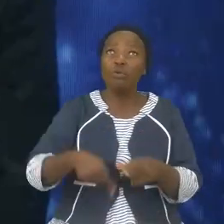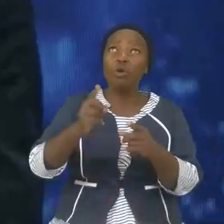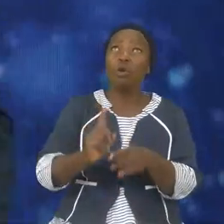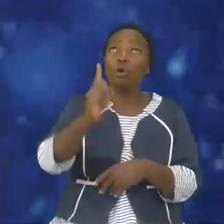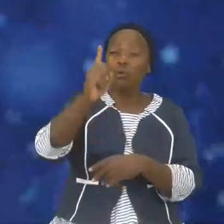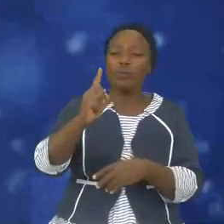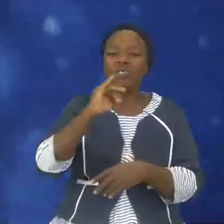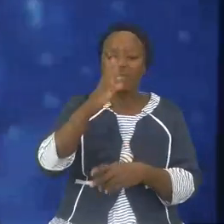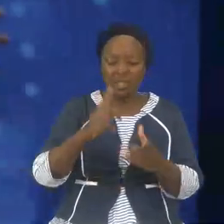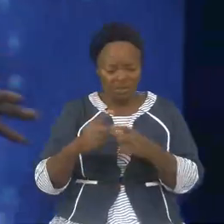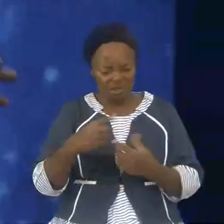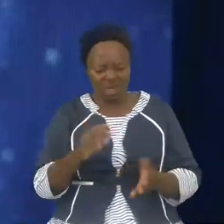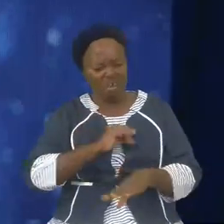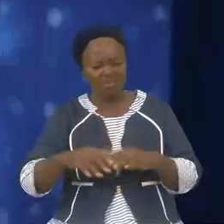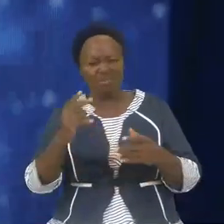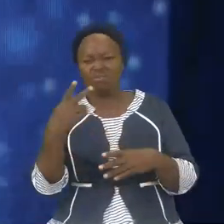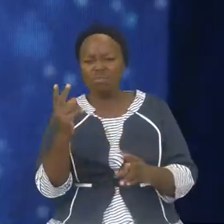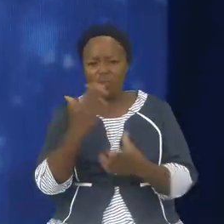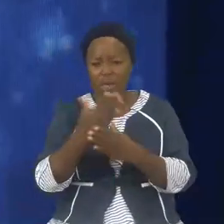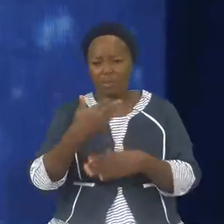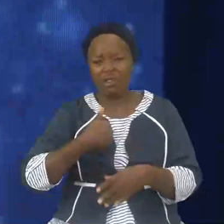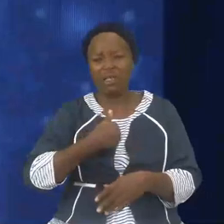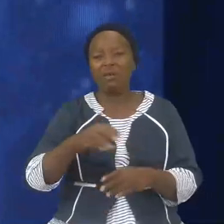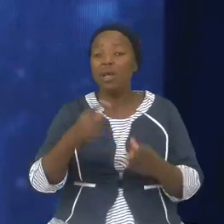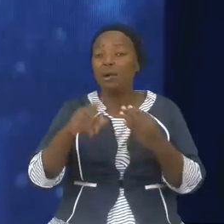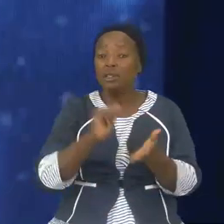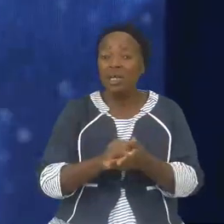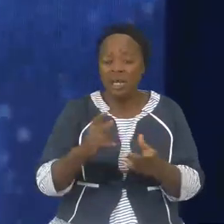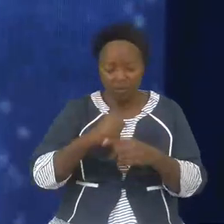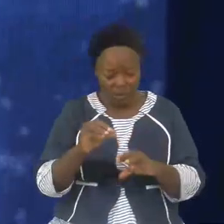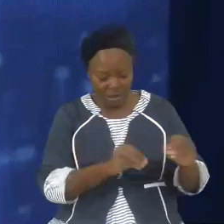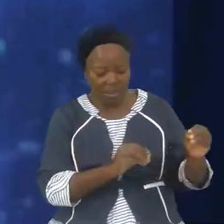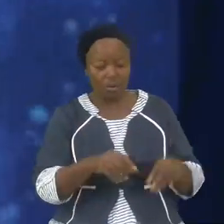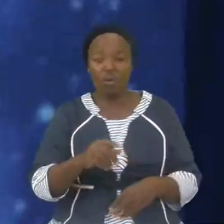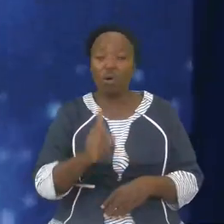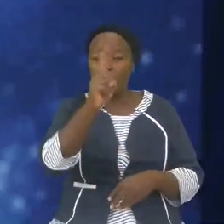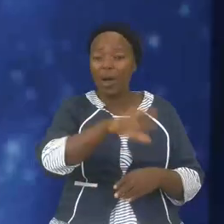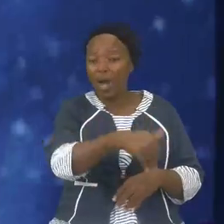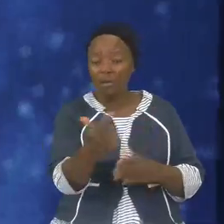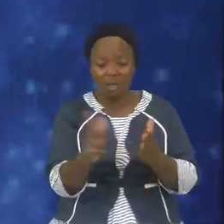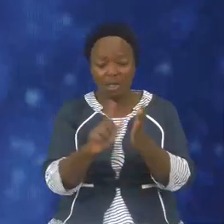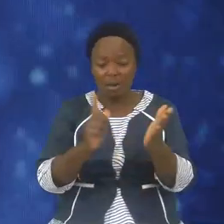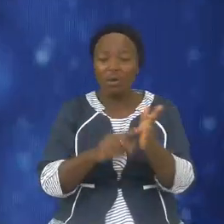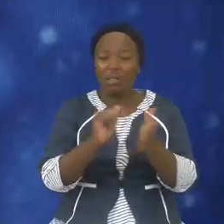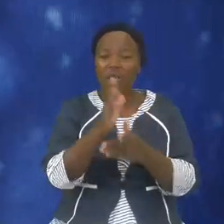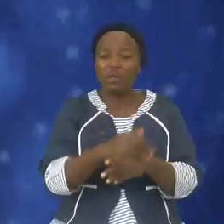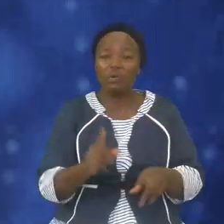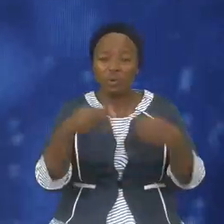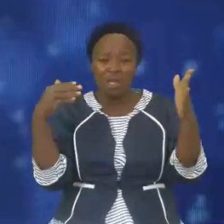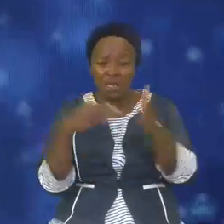moi, je m'en fiche de la loi de gravité et que moi, je vais même avoir ma loi